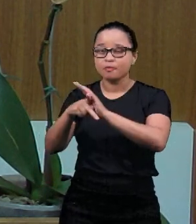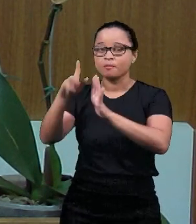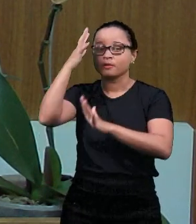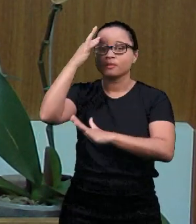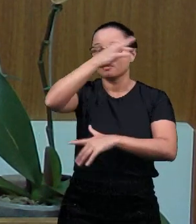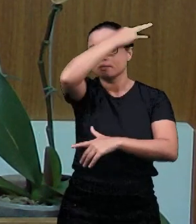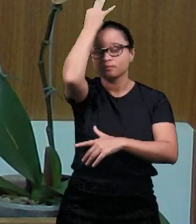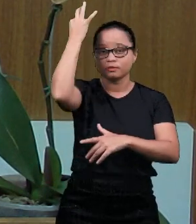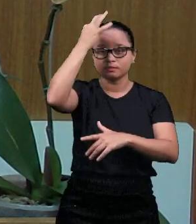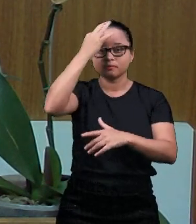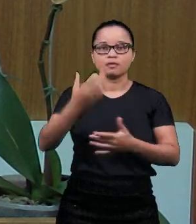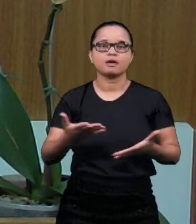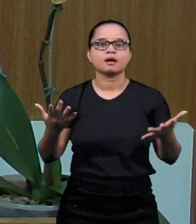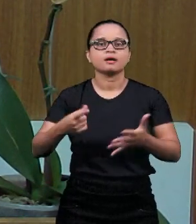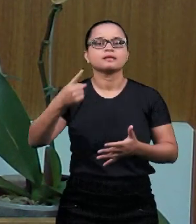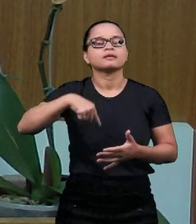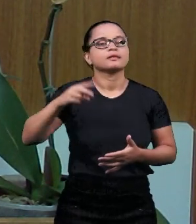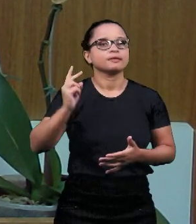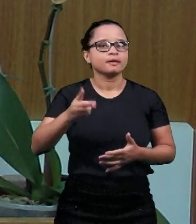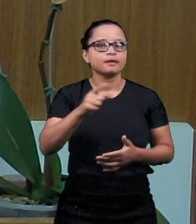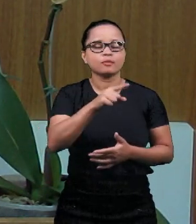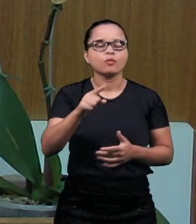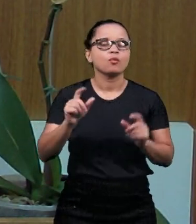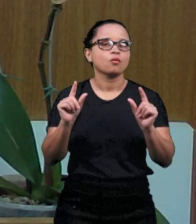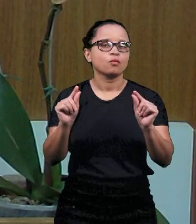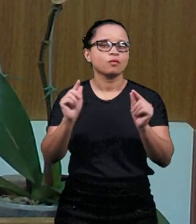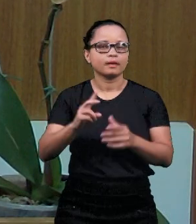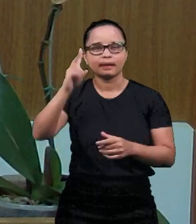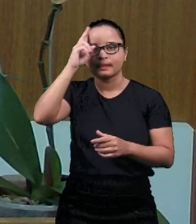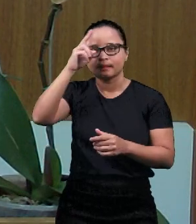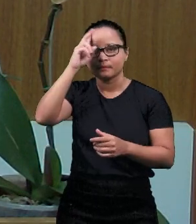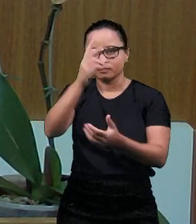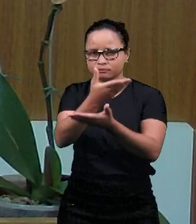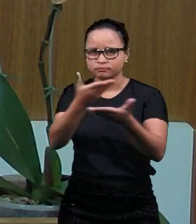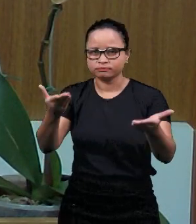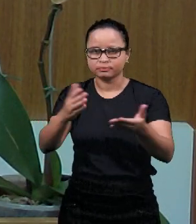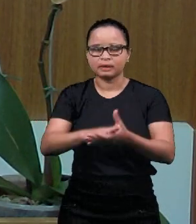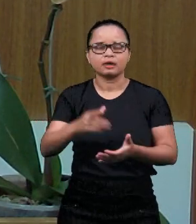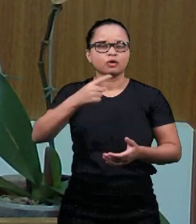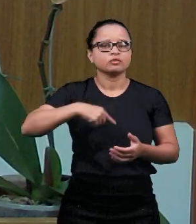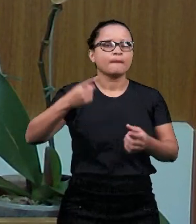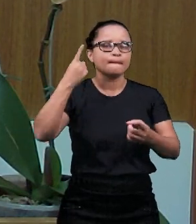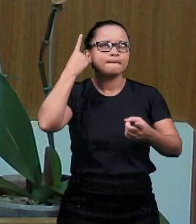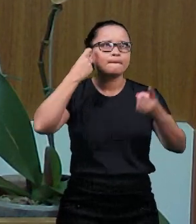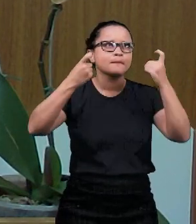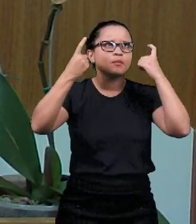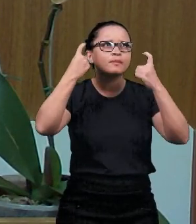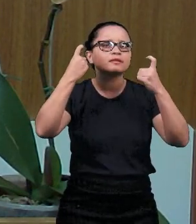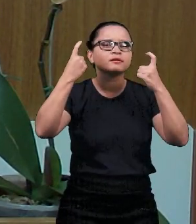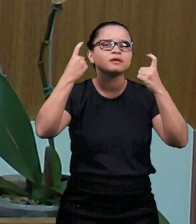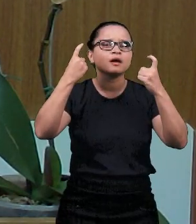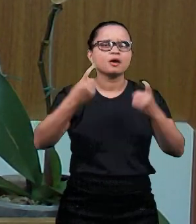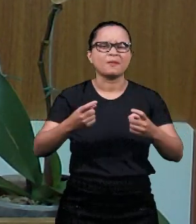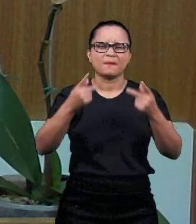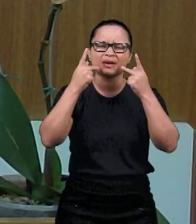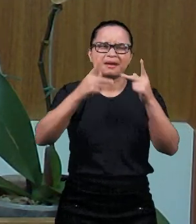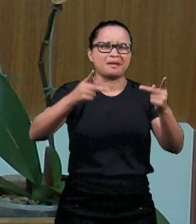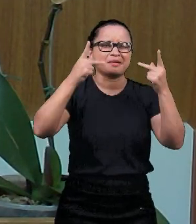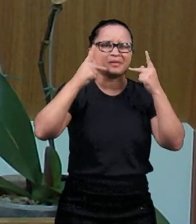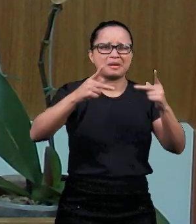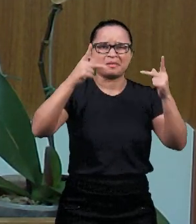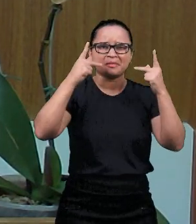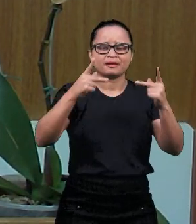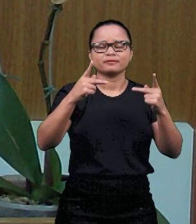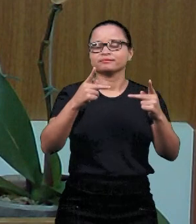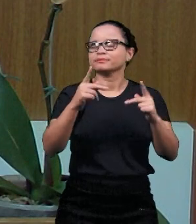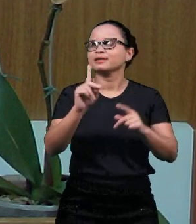frères et sœurs que nous n'avons pas une préoccupation de prêcher. Prêcher. Pourquoi? Parce qu'en vérité, la prédication, tout